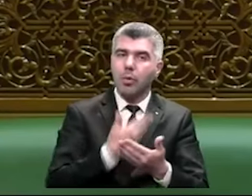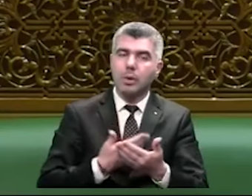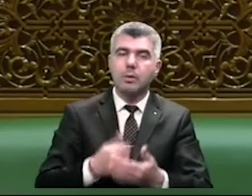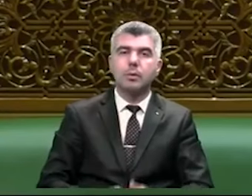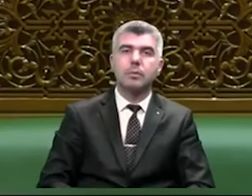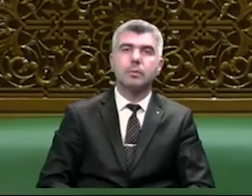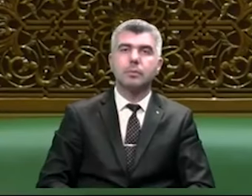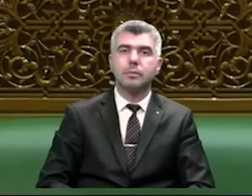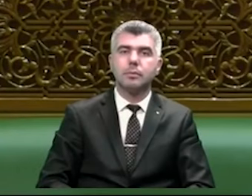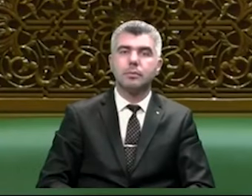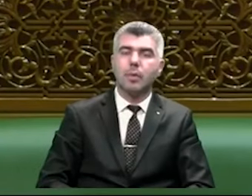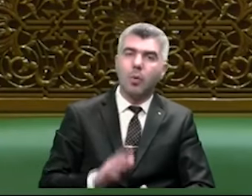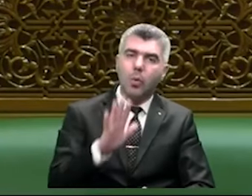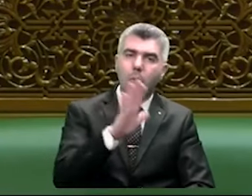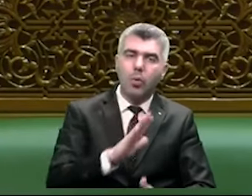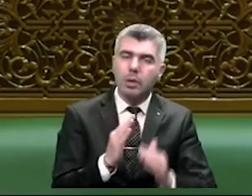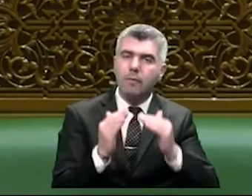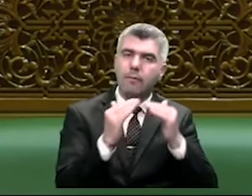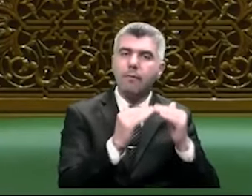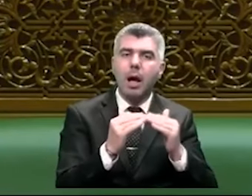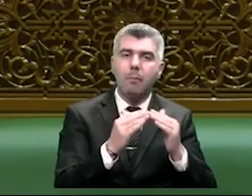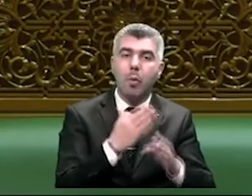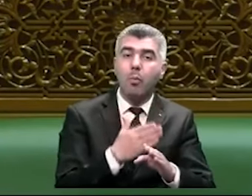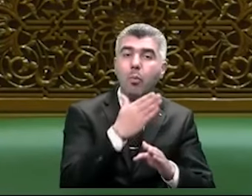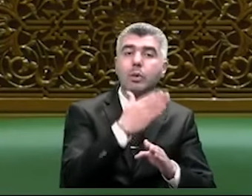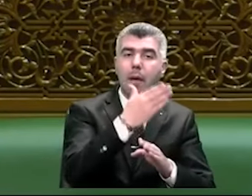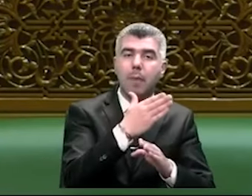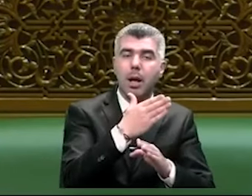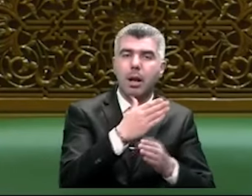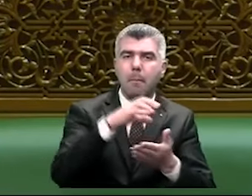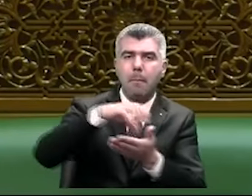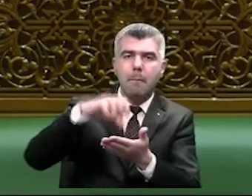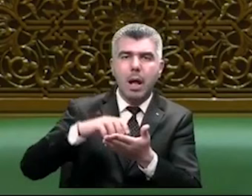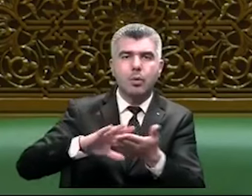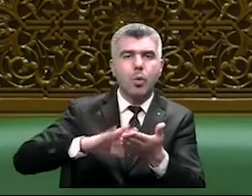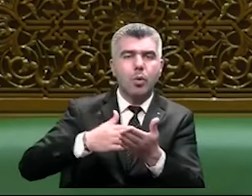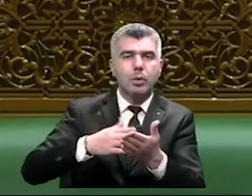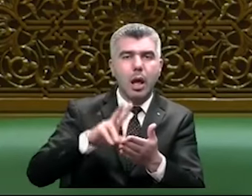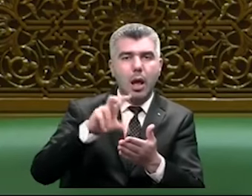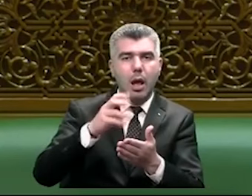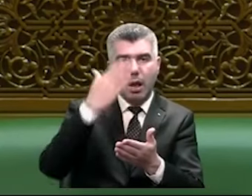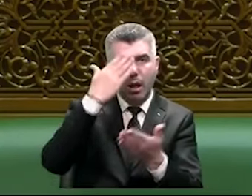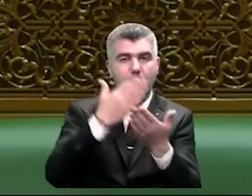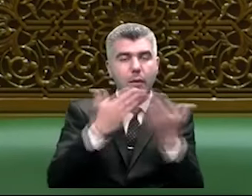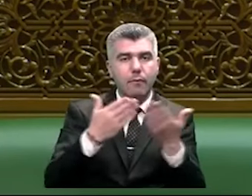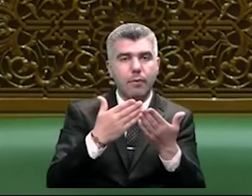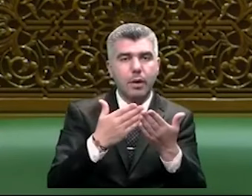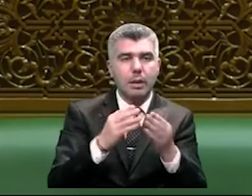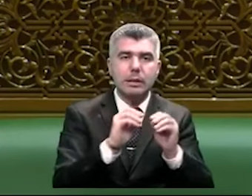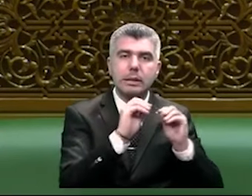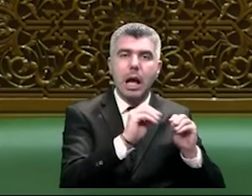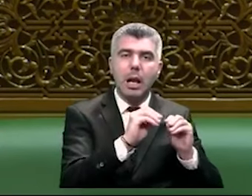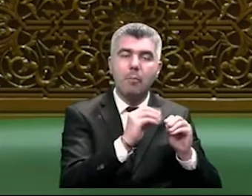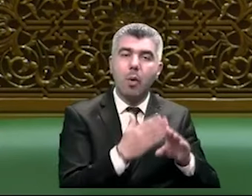المحترمين كنا كنتف على ان مستقبل الدول رهين بالقدره على تحقيق المعرفه والتعليم الجيد للاجيال الصاعده